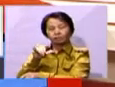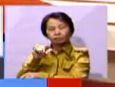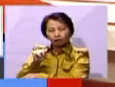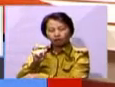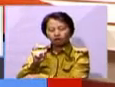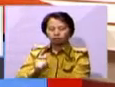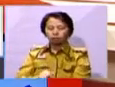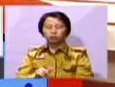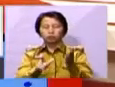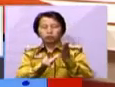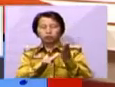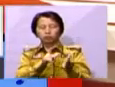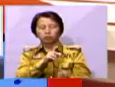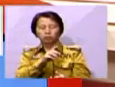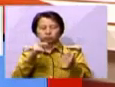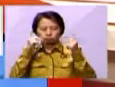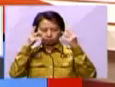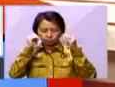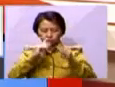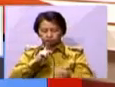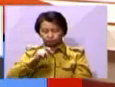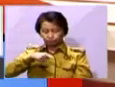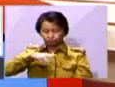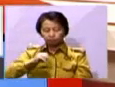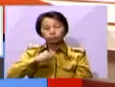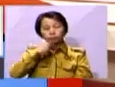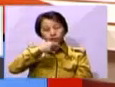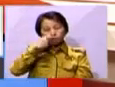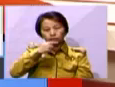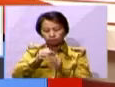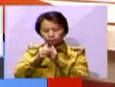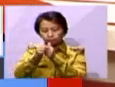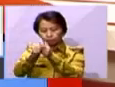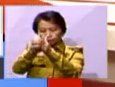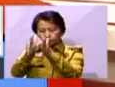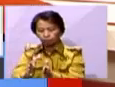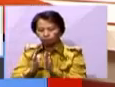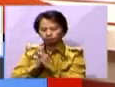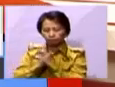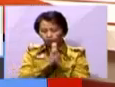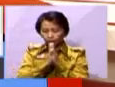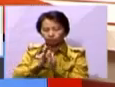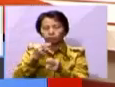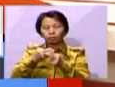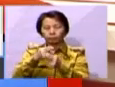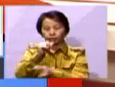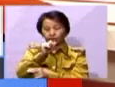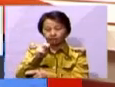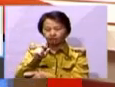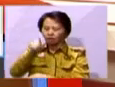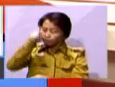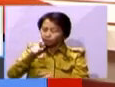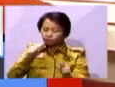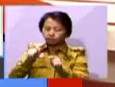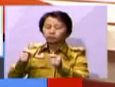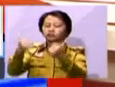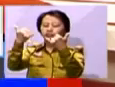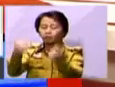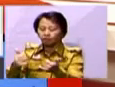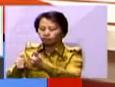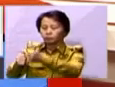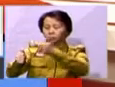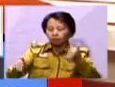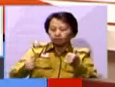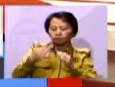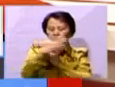Timbalan Perdana Menteri Datuk Seri Dr. Ahmad Zahid Hamidi berkata, pemimpin Myanmar Aung San Suu Kyi perlu bertindak sekarang bagi mengelak